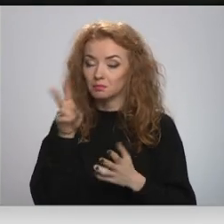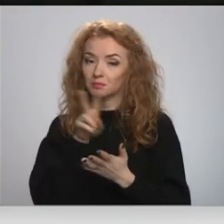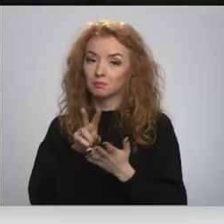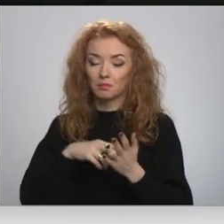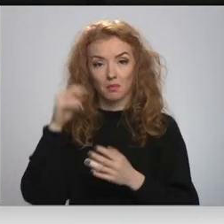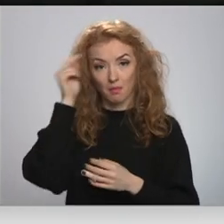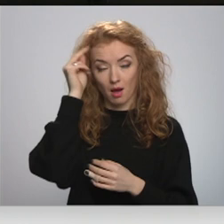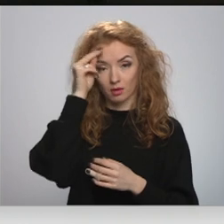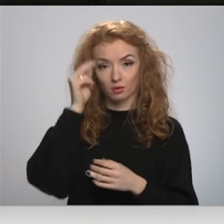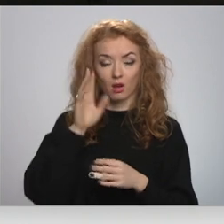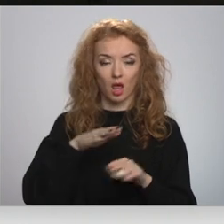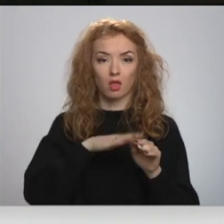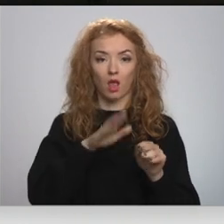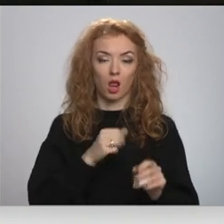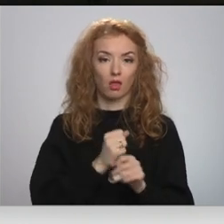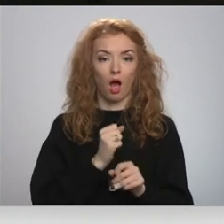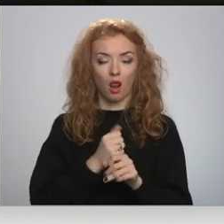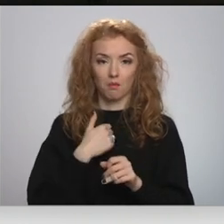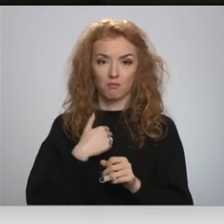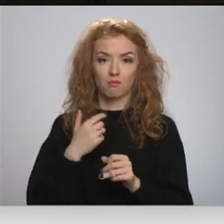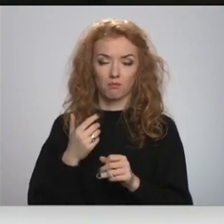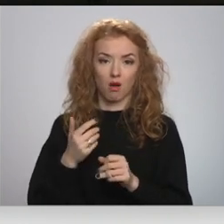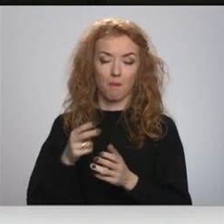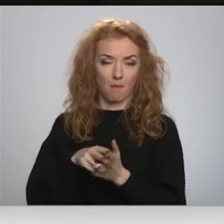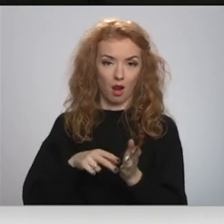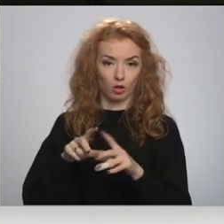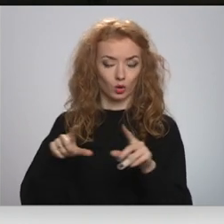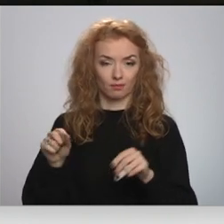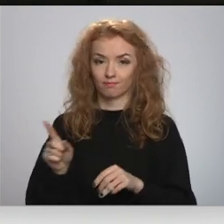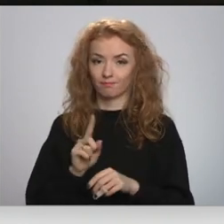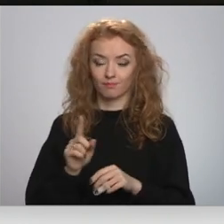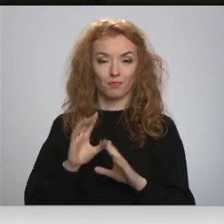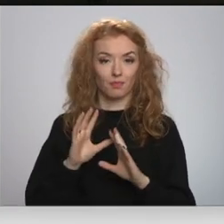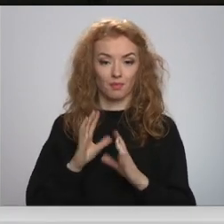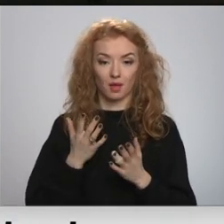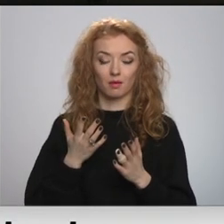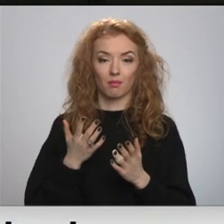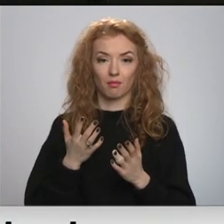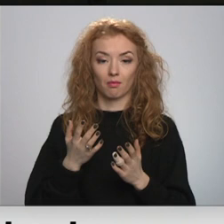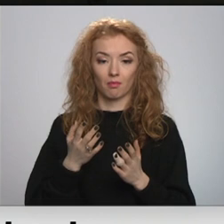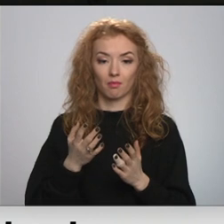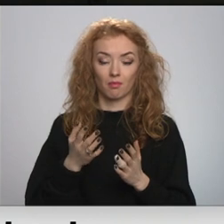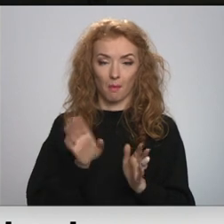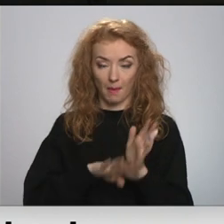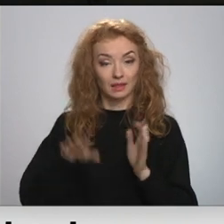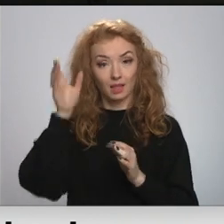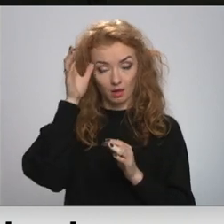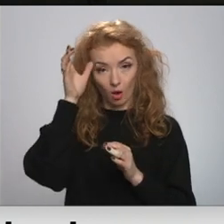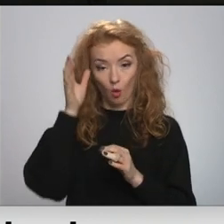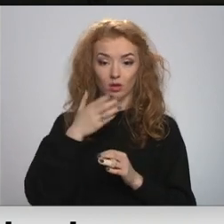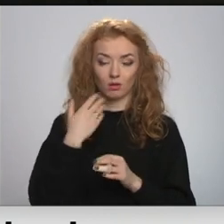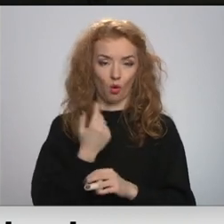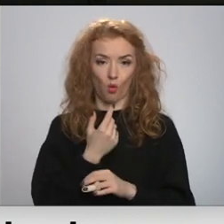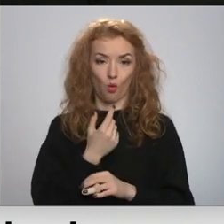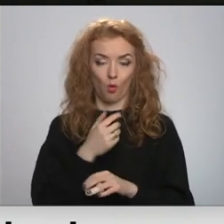tā, kad dēļ darba, teiksim, tiek kaut kas ielaists, jo viennozīmīgi bez teorijas, vienkārši nav mediķis,